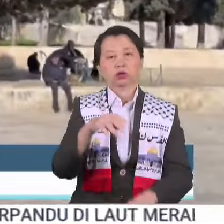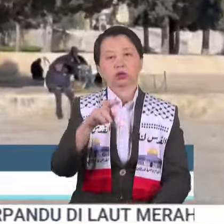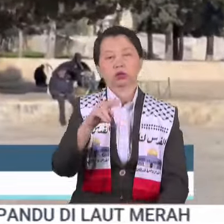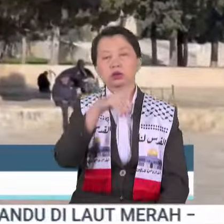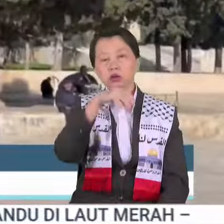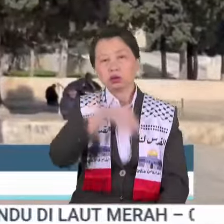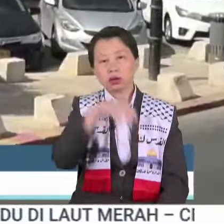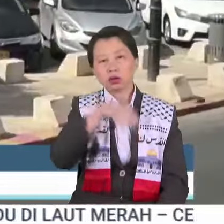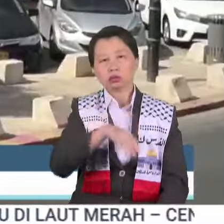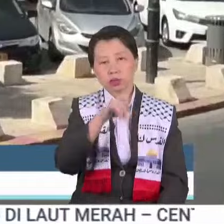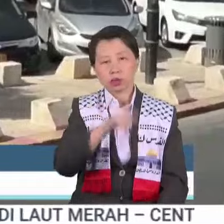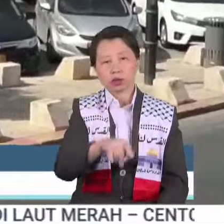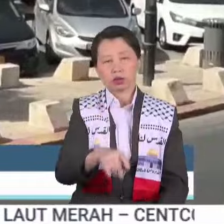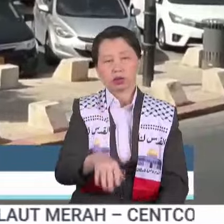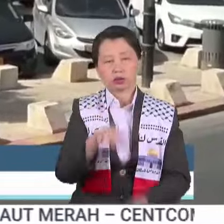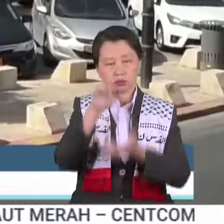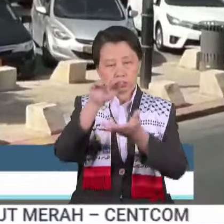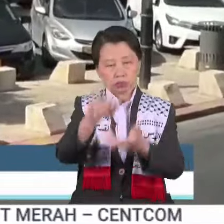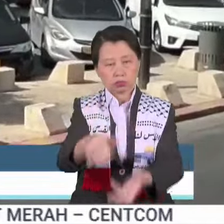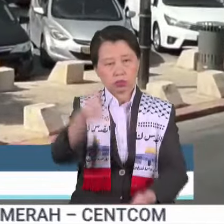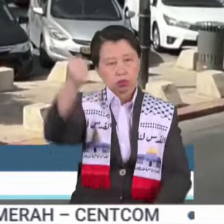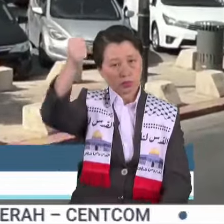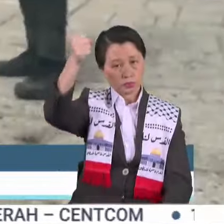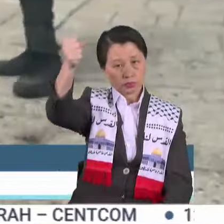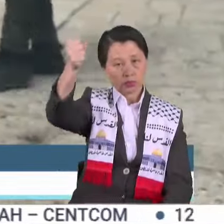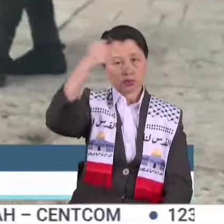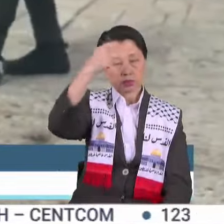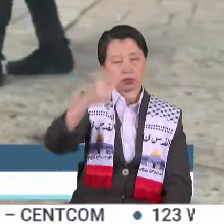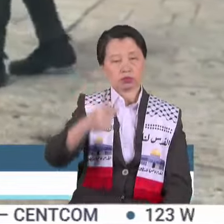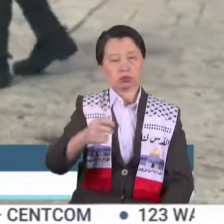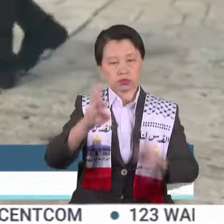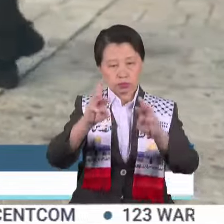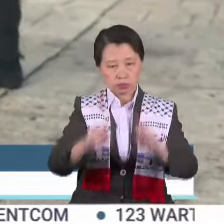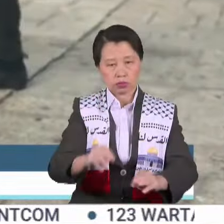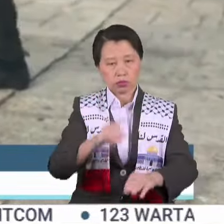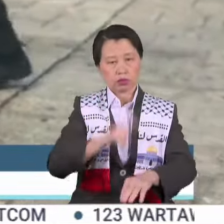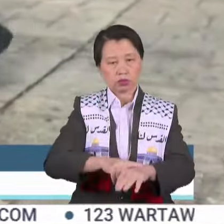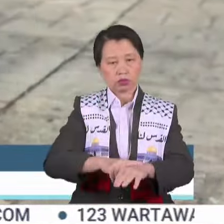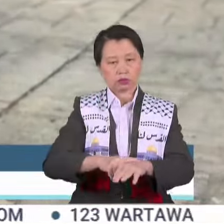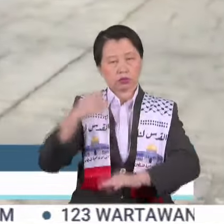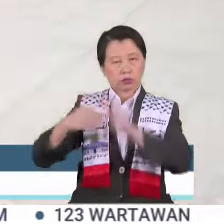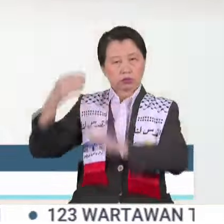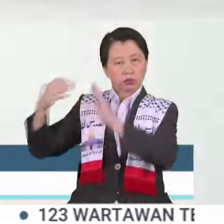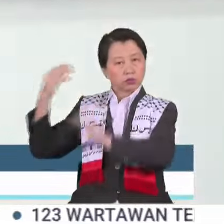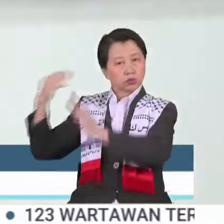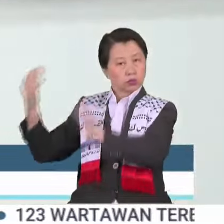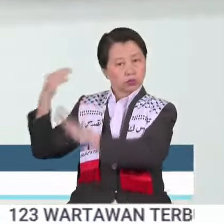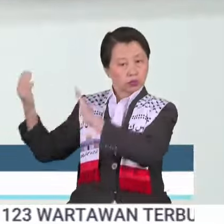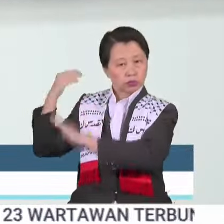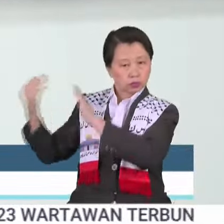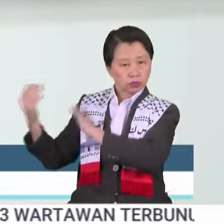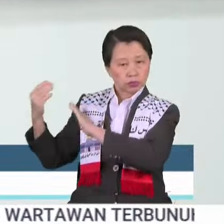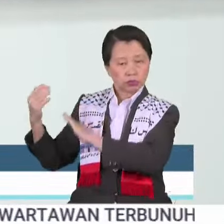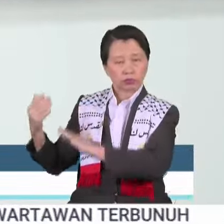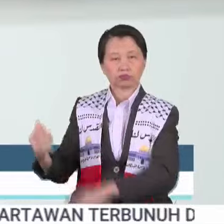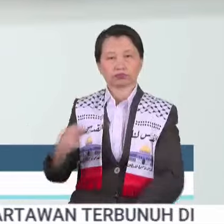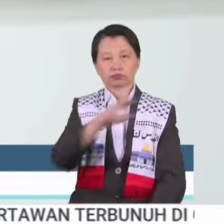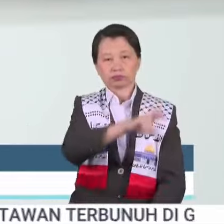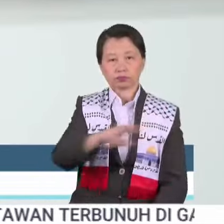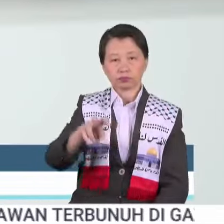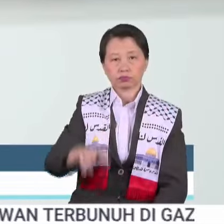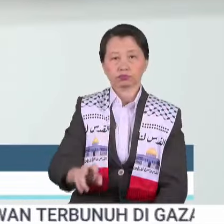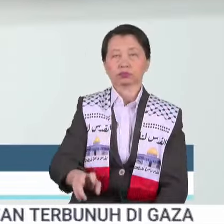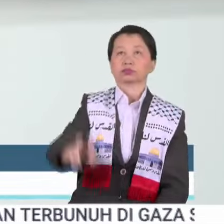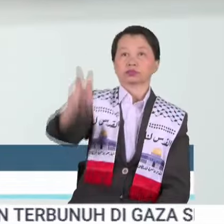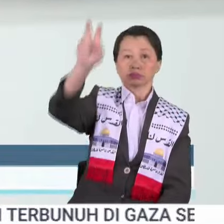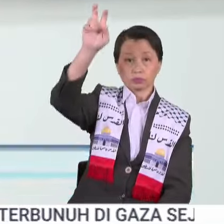utusan Allah menyampaikan akidah tauhid pada manusia sejak zaman berzaman. Isra dan Mi'raj telah